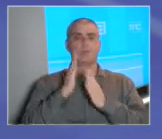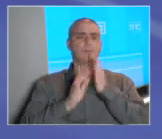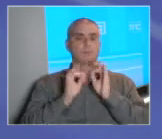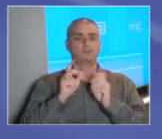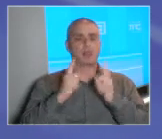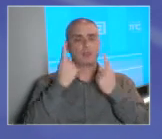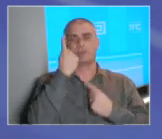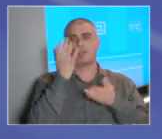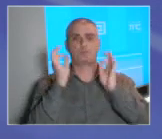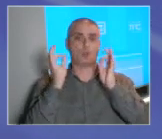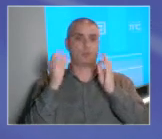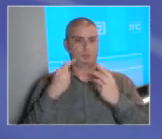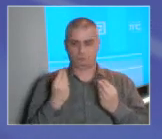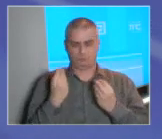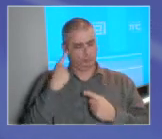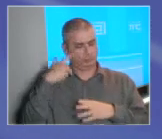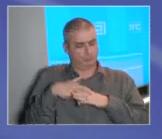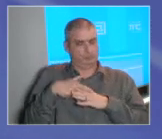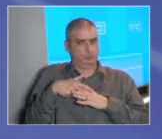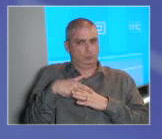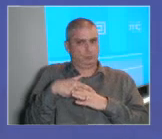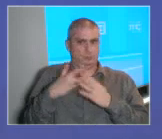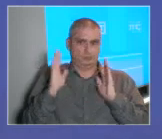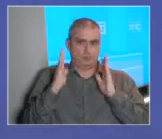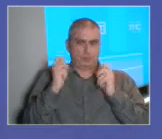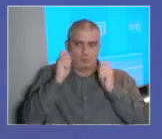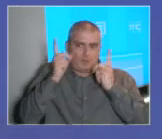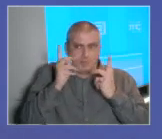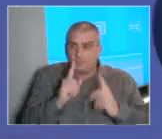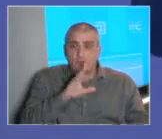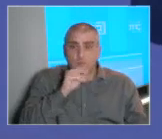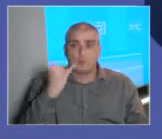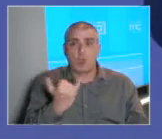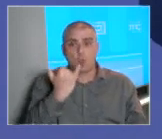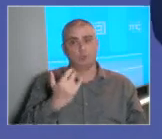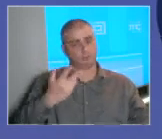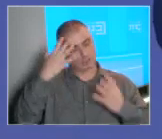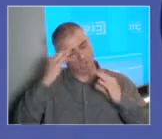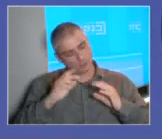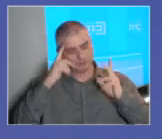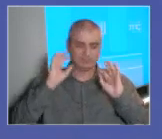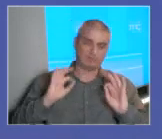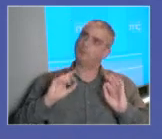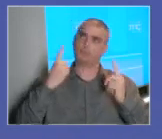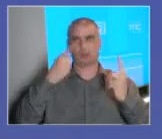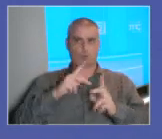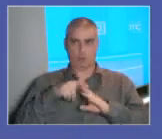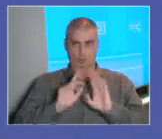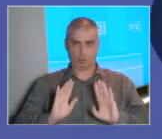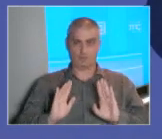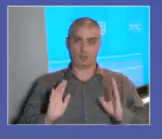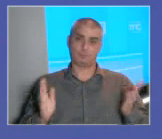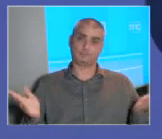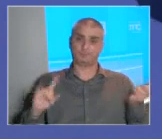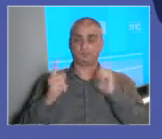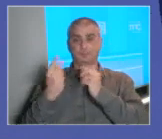משפט למקרה מיוחד. זה משהו שצורם מאוד מאוד לעין, מאוד מאוד מפתיע, שמי שמדבר כל הזמן על ראוי וסביר, וזה פתאום זה לא מפריע לו.